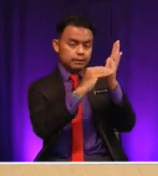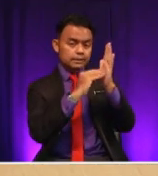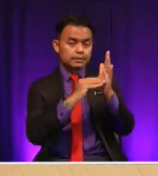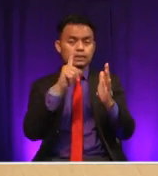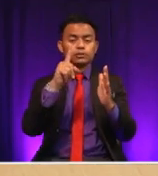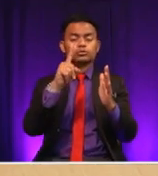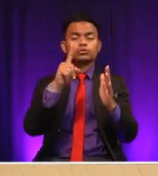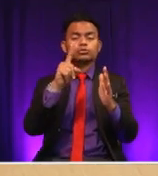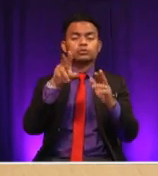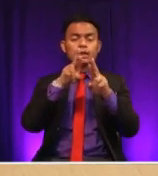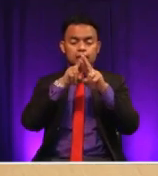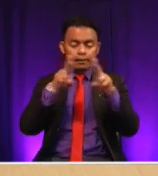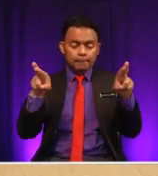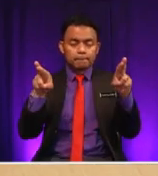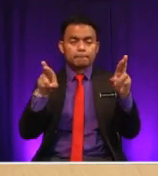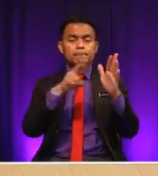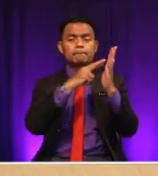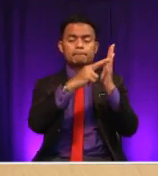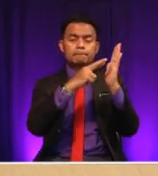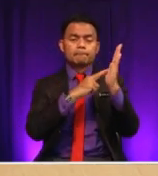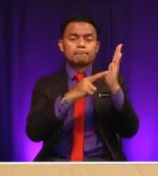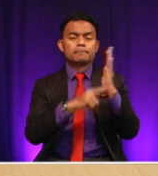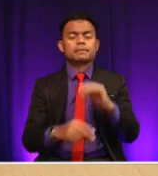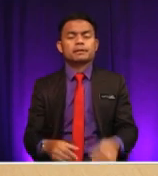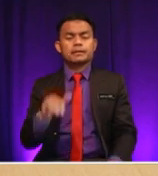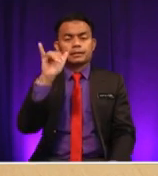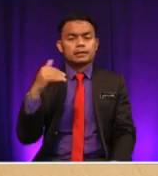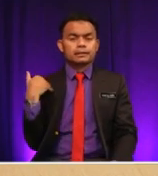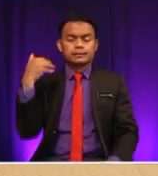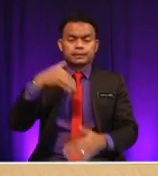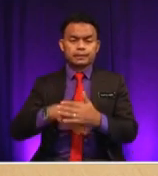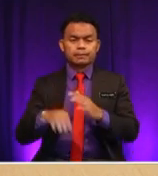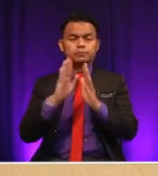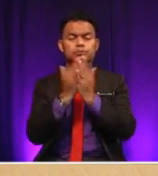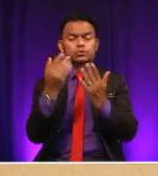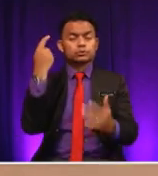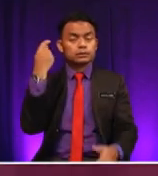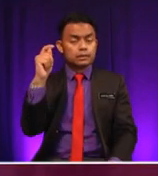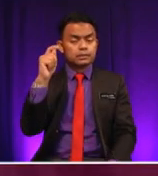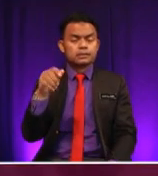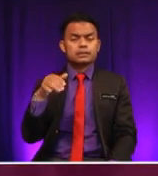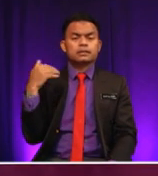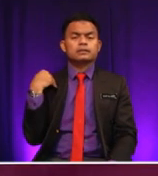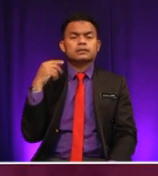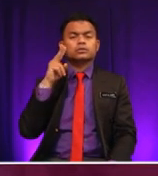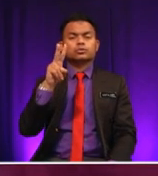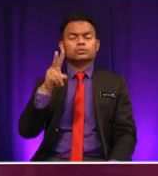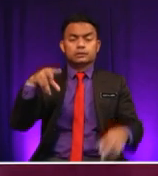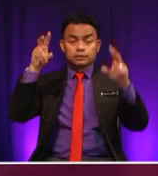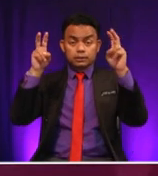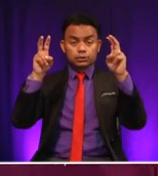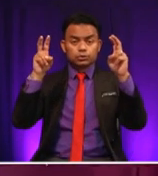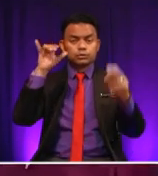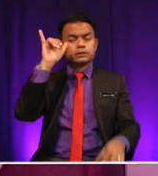mempunyai dua baris dalam satu rangkap yang terdapat dalam buku teks nilai Insan ada dua tajok yang perlu belajar murid-murid kuasai